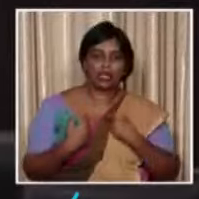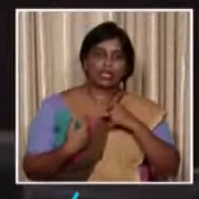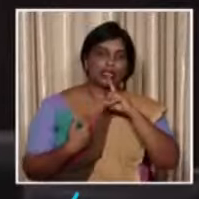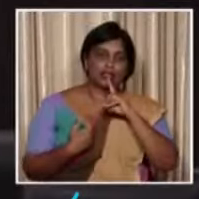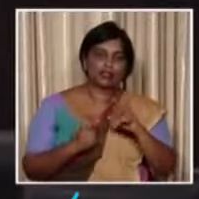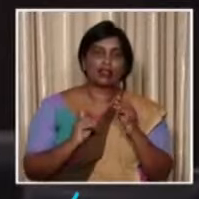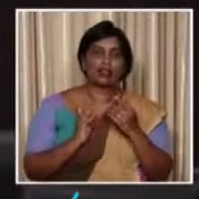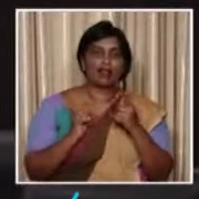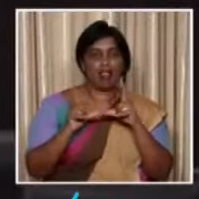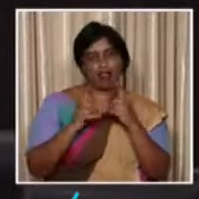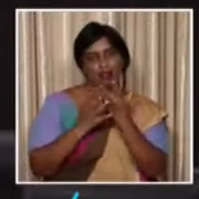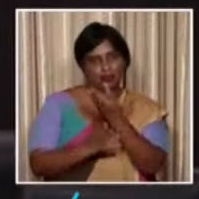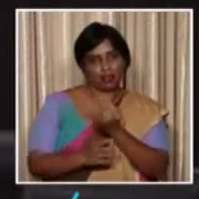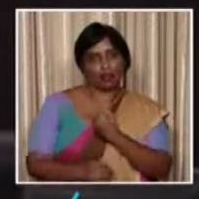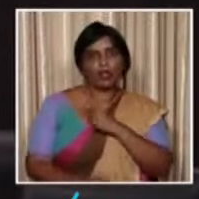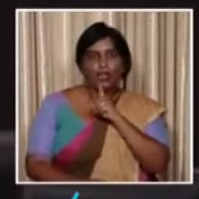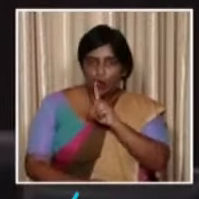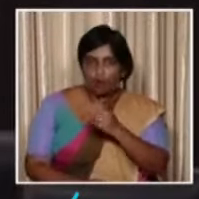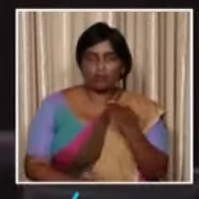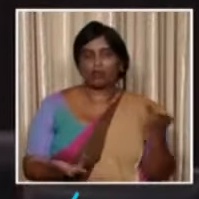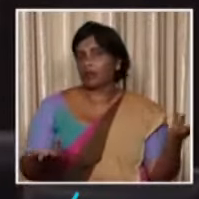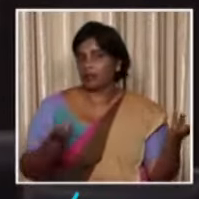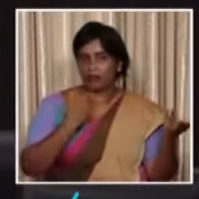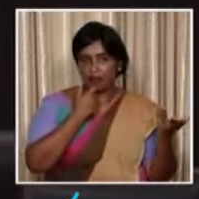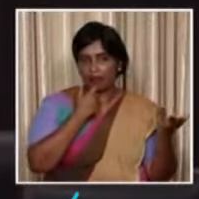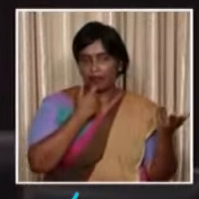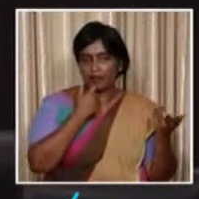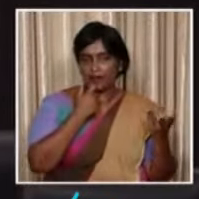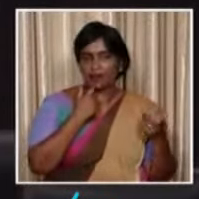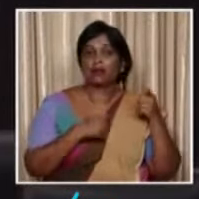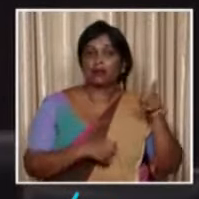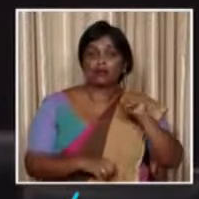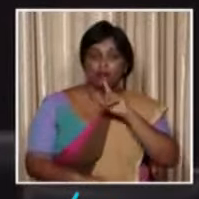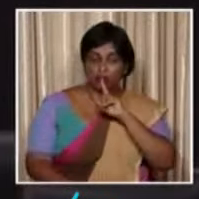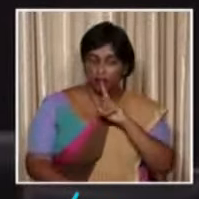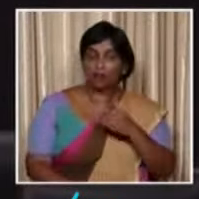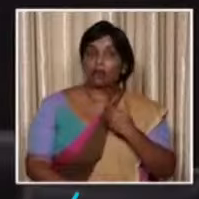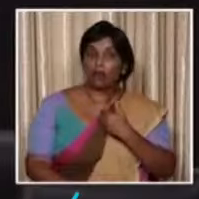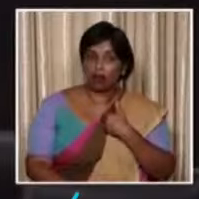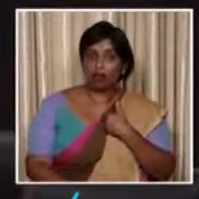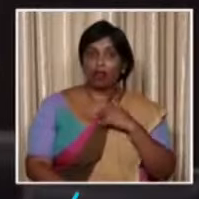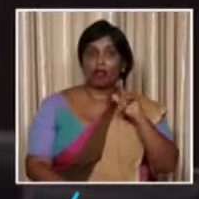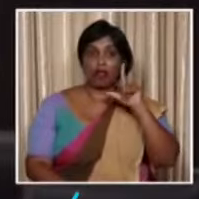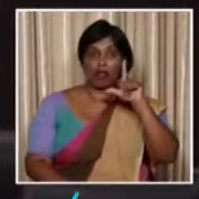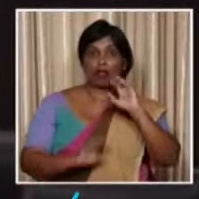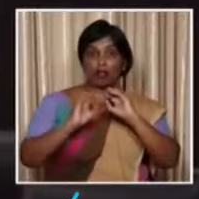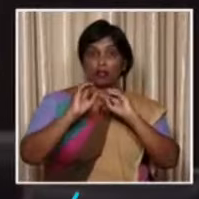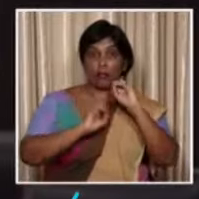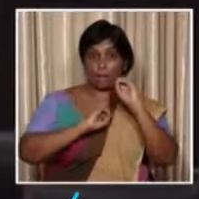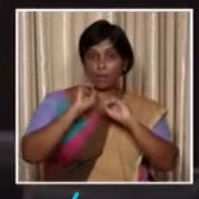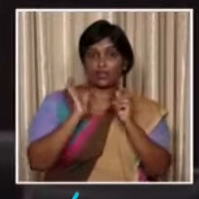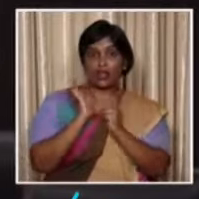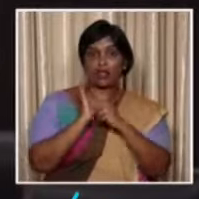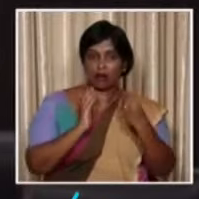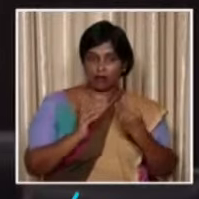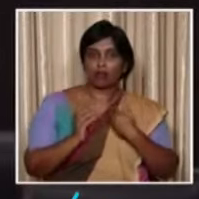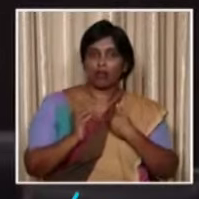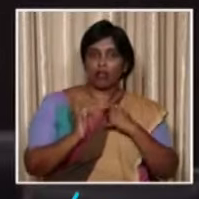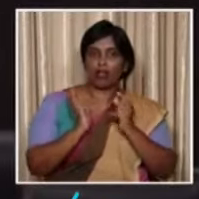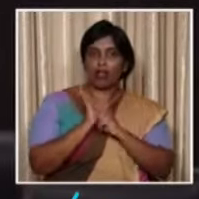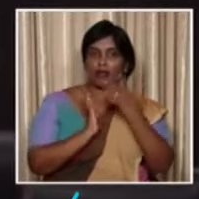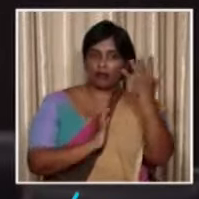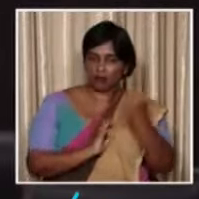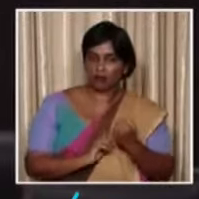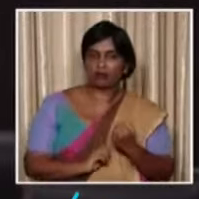ඕන පර්මිට් මං ඉල්ලුවද නෑ එමනම් කියන්න ඕන අපි 100ට 7ට ණය ගත්තා ඉන්නේ මමත් ඒ 100ට 7ට